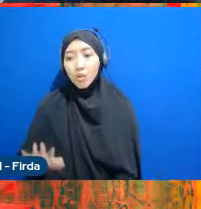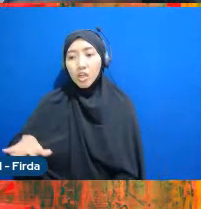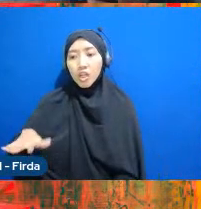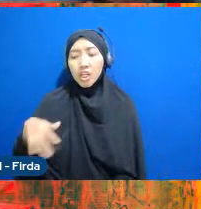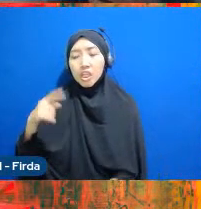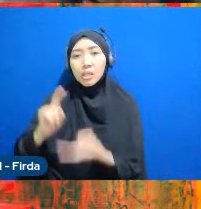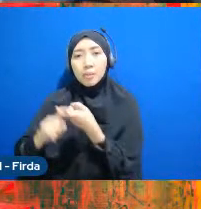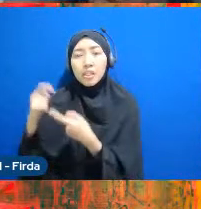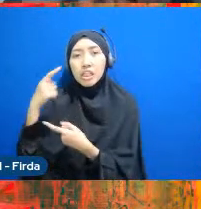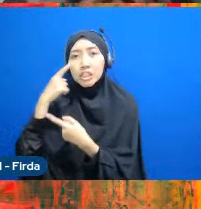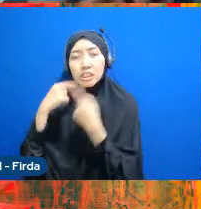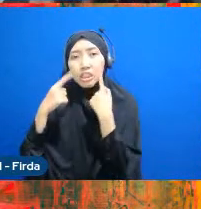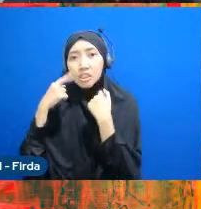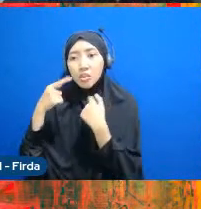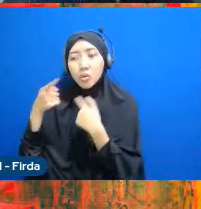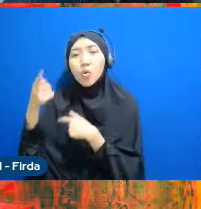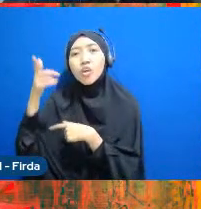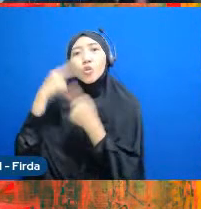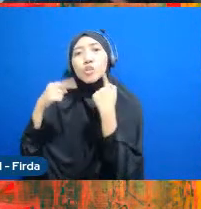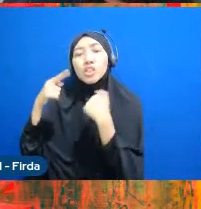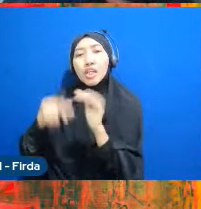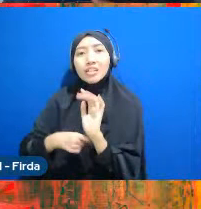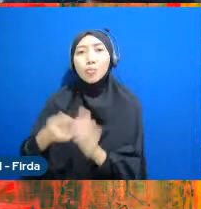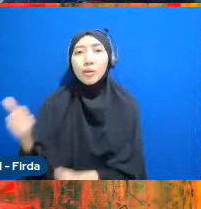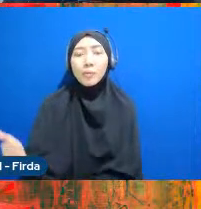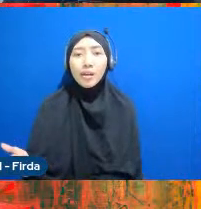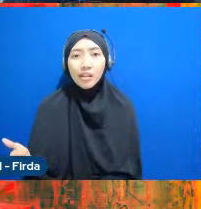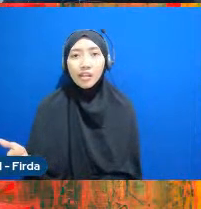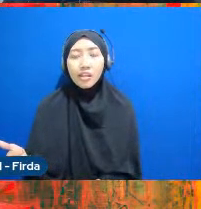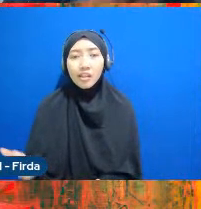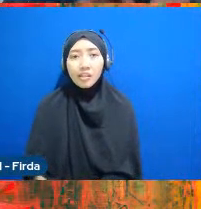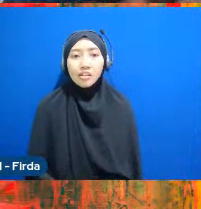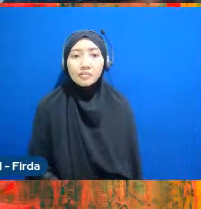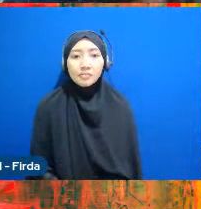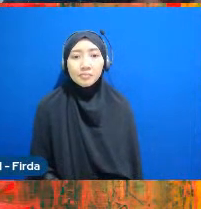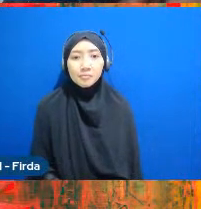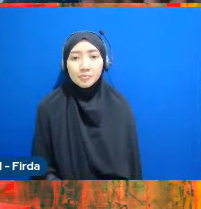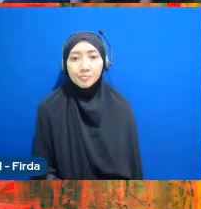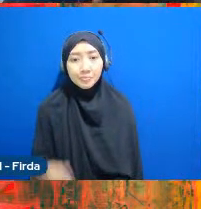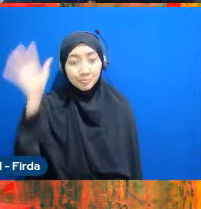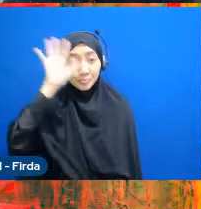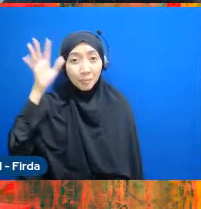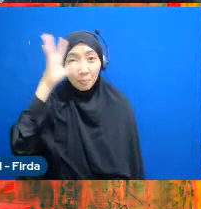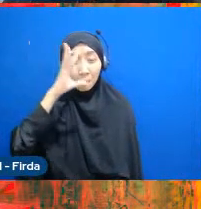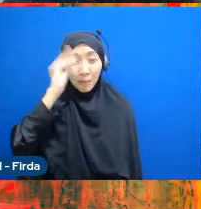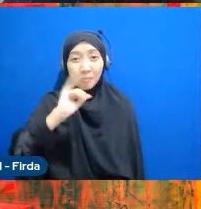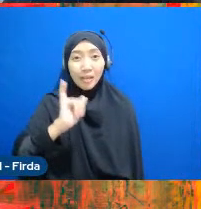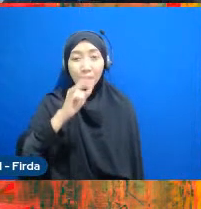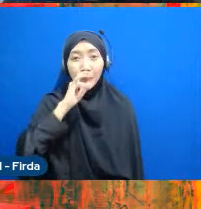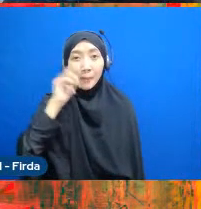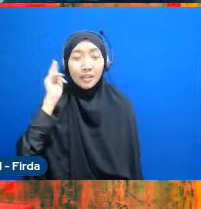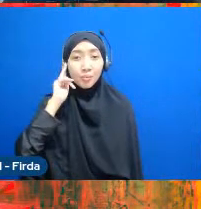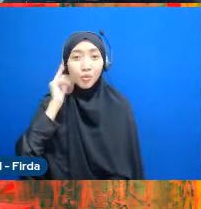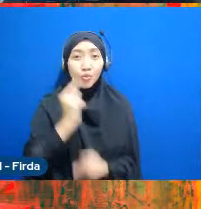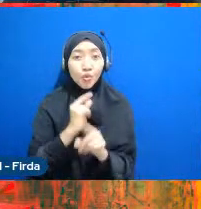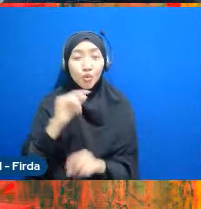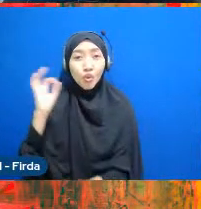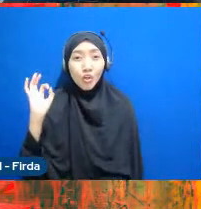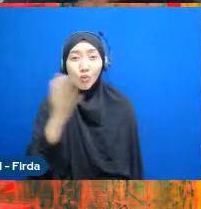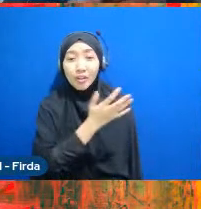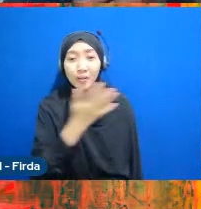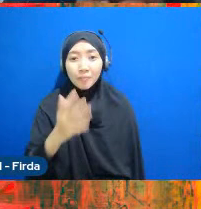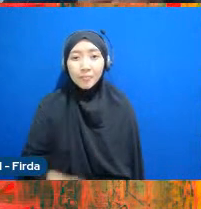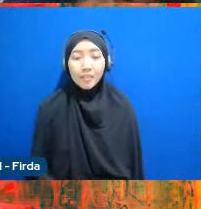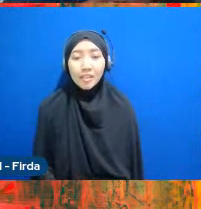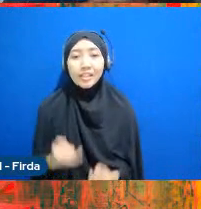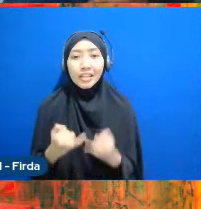sedih. Jadi dia bisa merespon dengan baik. Gitu. Bayang ya, ayah, bunda, bapak, ibu guru ya. Dan terakhir adalah